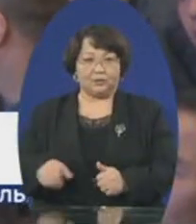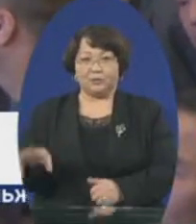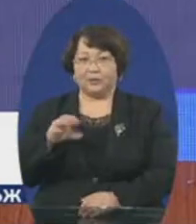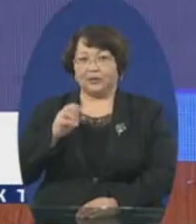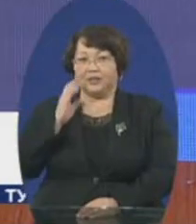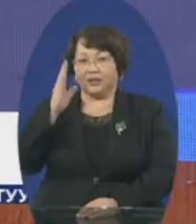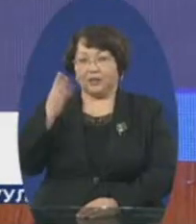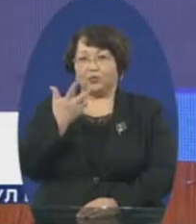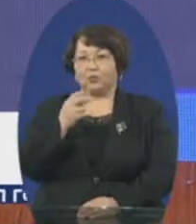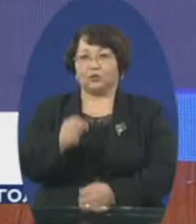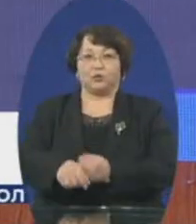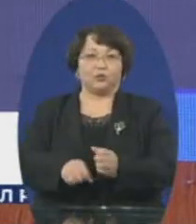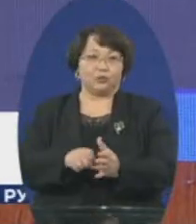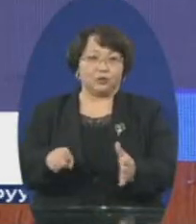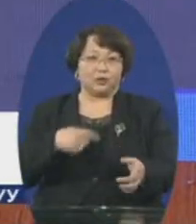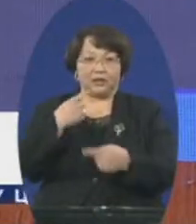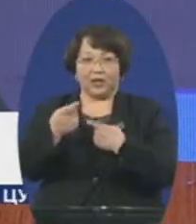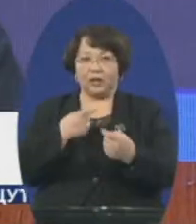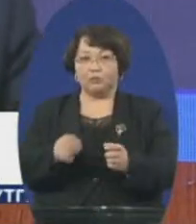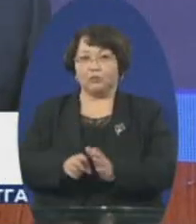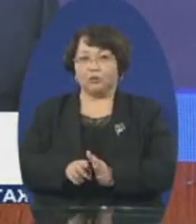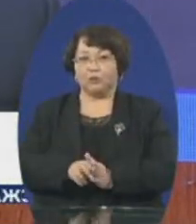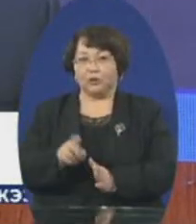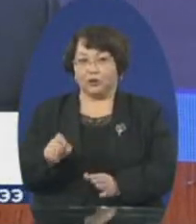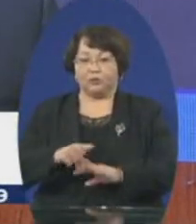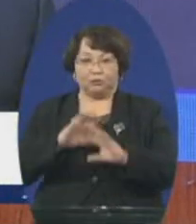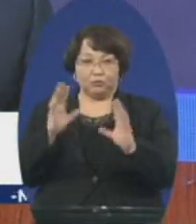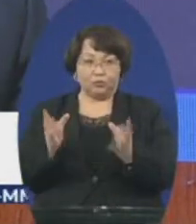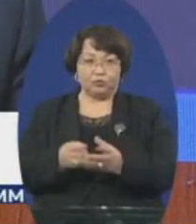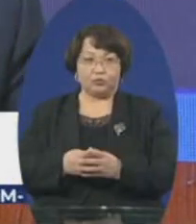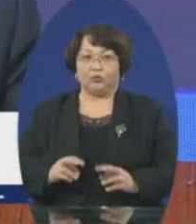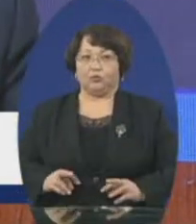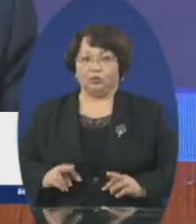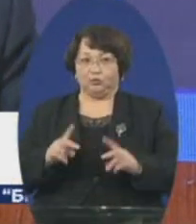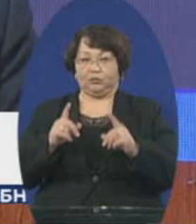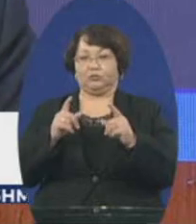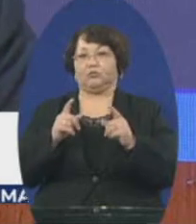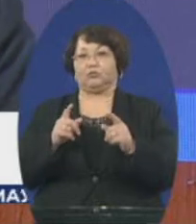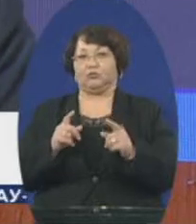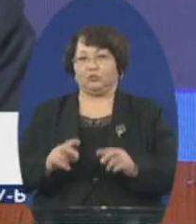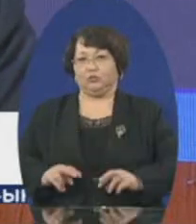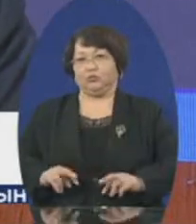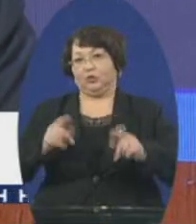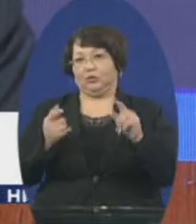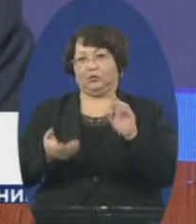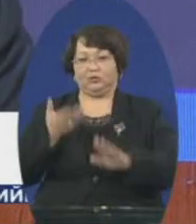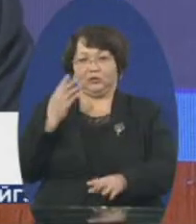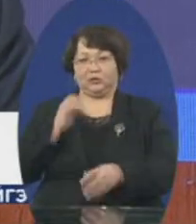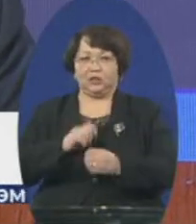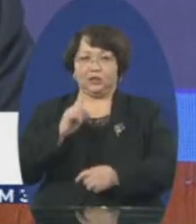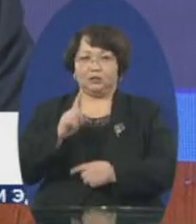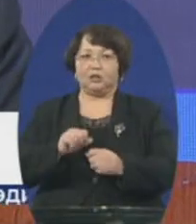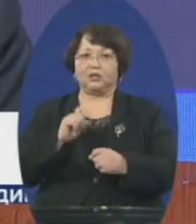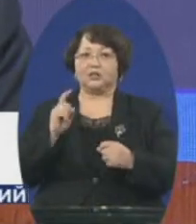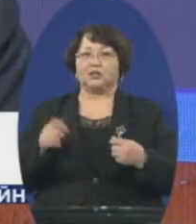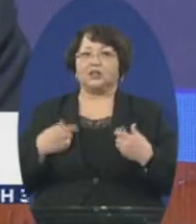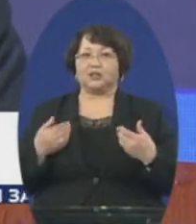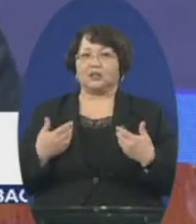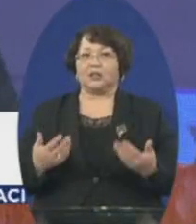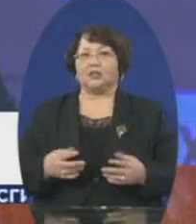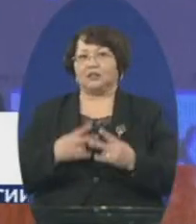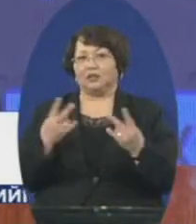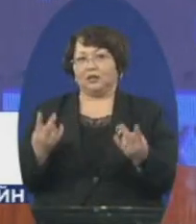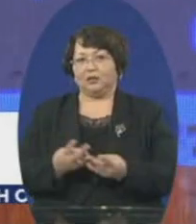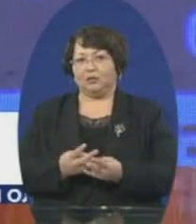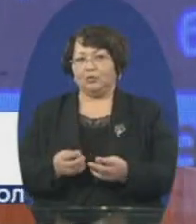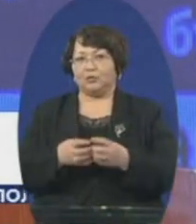30 жилийн тухай ярих боломжтой. Энэ бүх зүйлүүдийг бид нар өөрчилж илүү аз жаргалтай нийгмийг цогцлон бүтээх тухай ярих